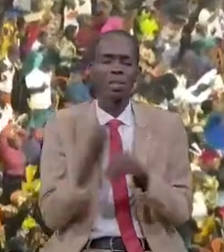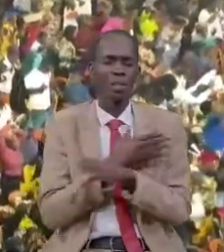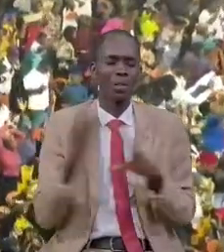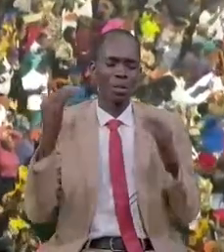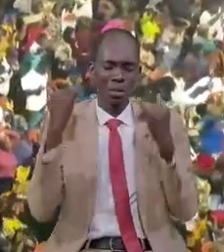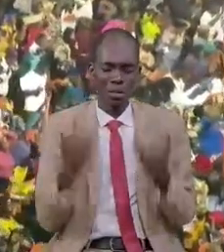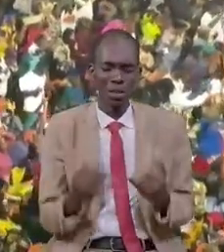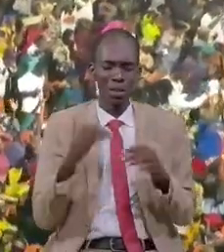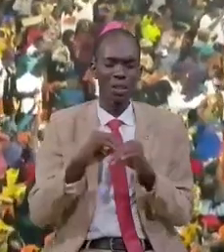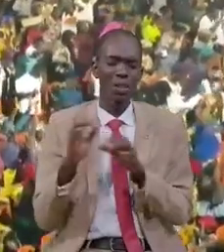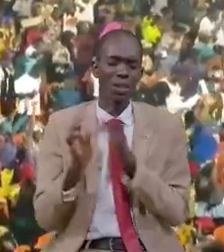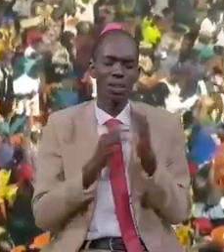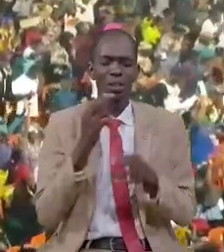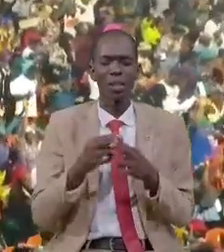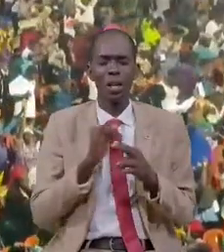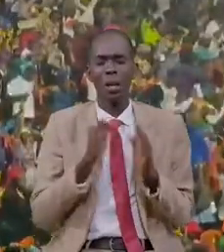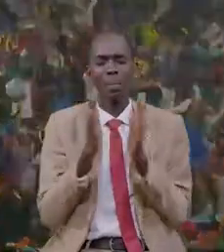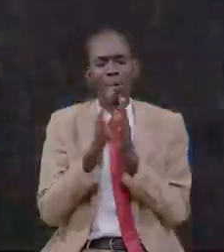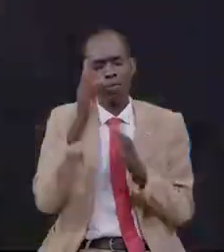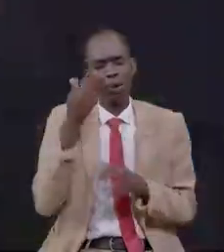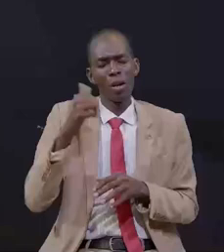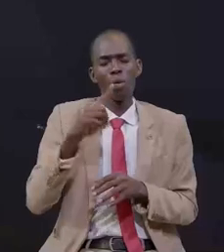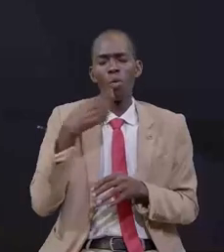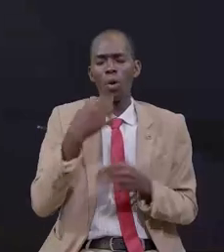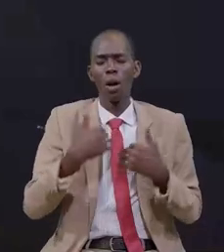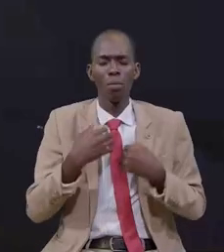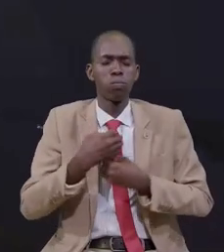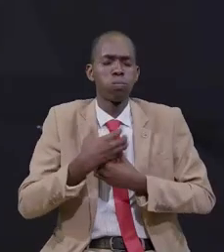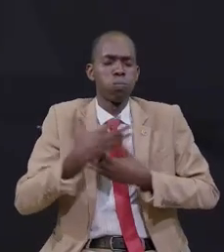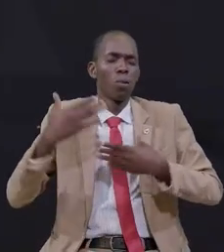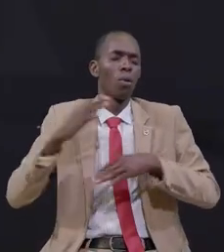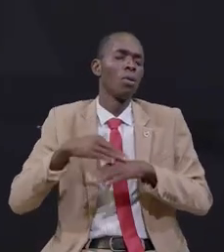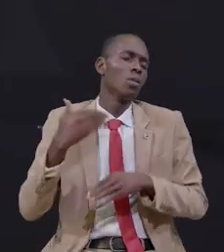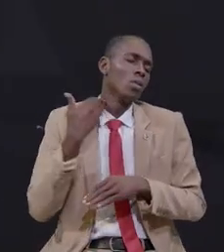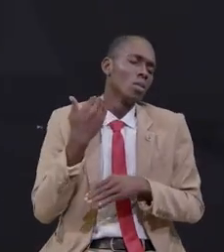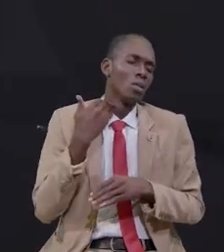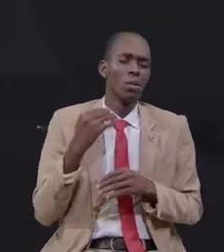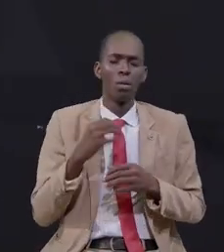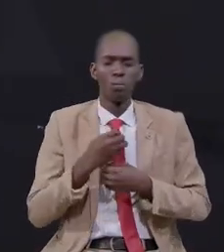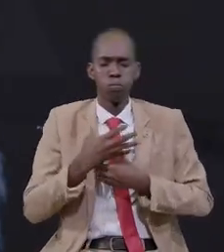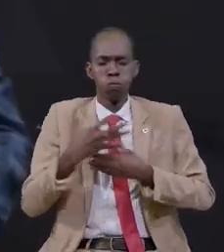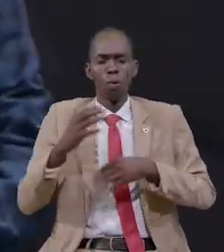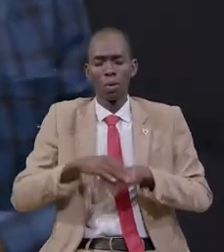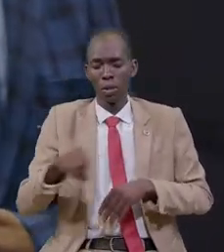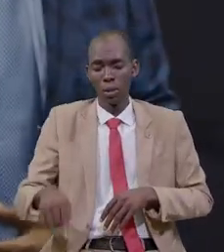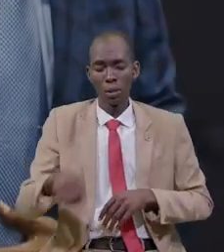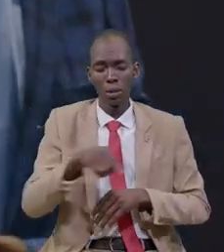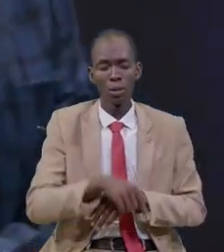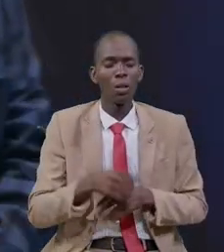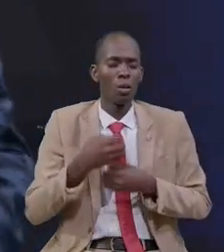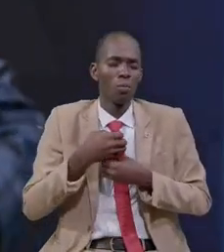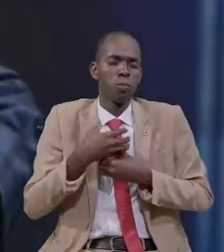Jésus. Je prie pour ceux qui ont d'enflement au cou, goitre, enflement au pied,